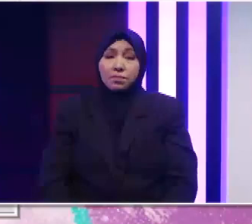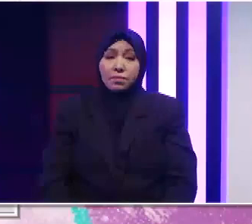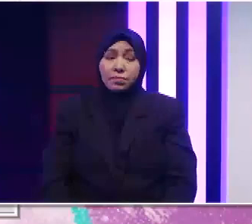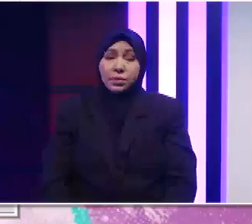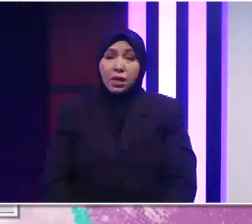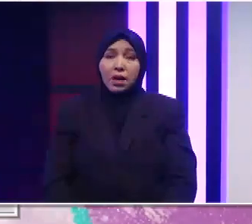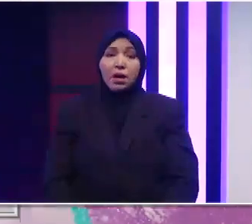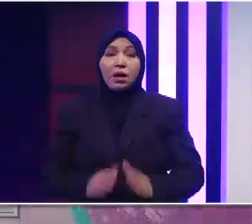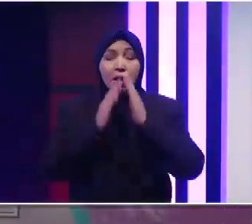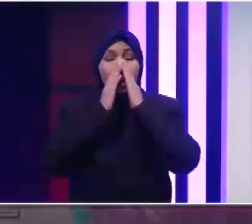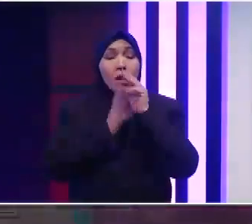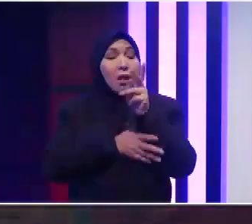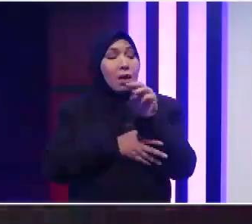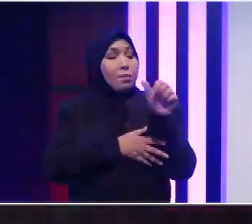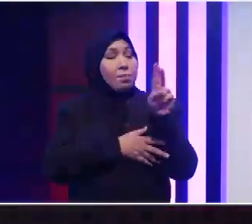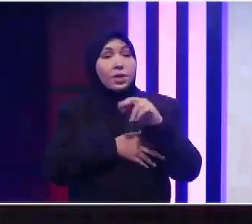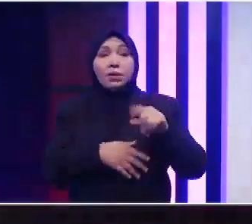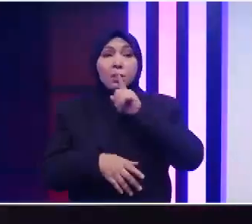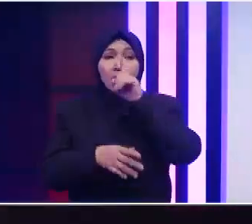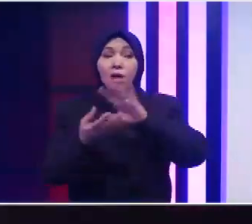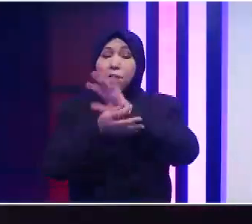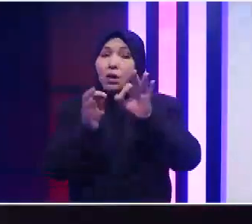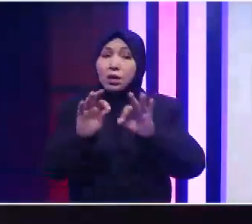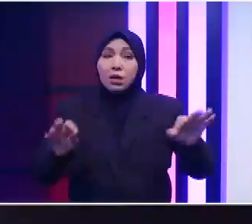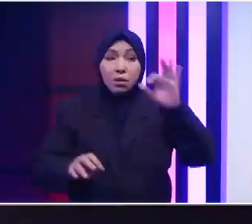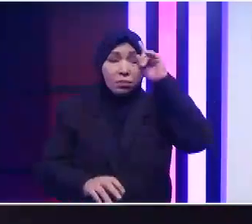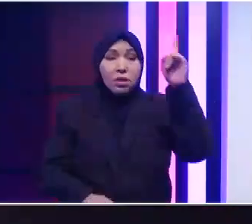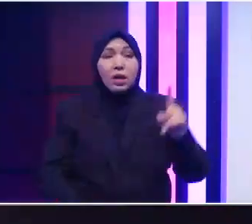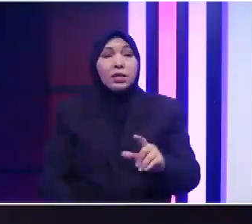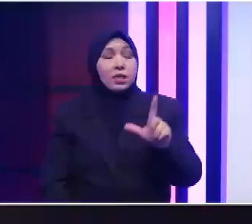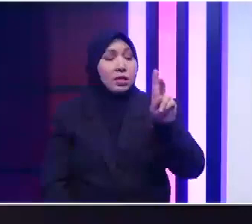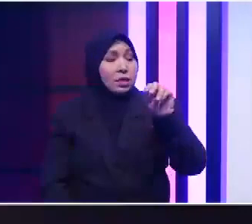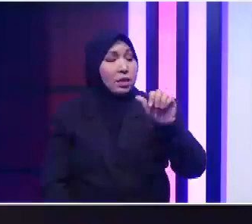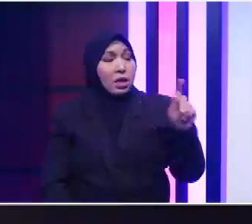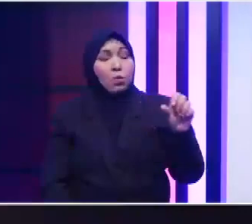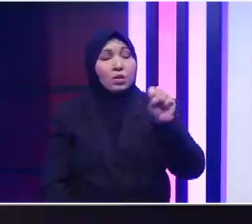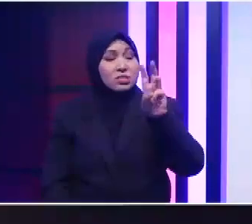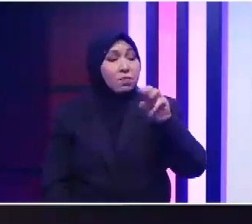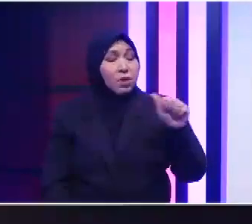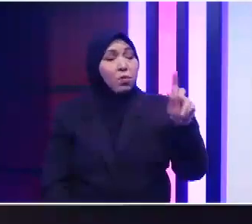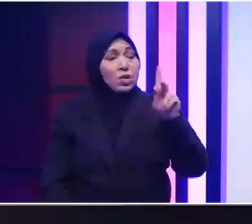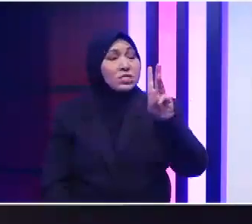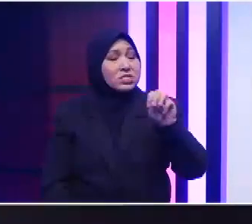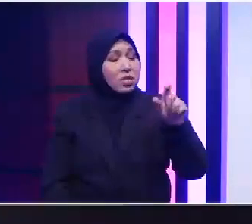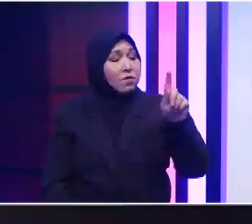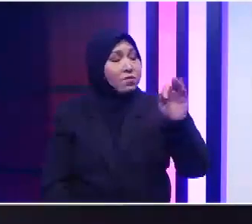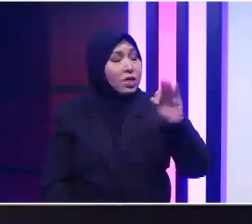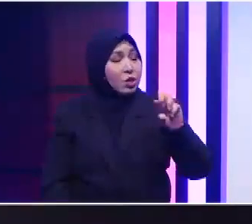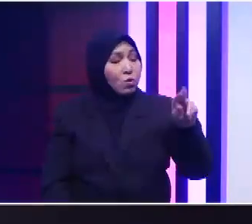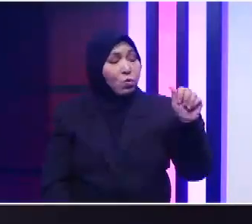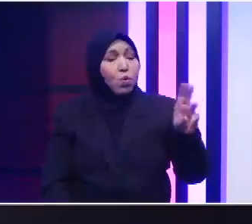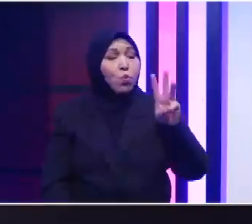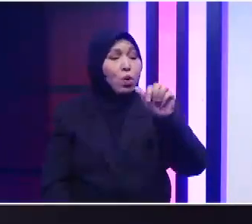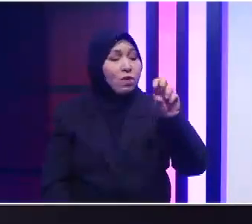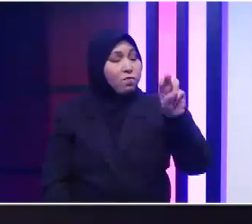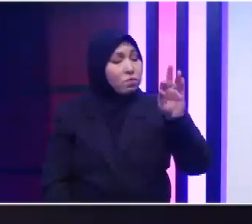live sonobekel innalhamdalillah nahmaduhu wanasta'inuhu wanastaghfiruh wa na'udzubillahi Min sururi anfusina